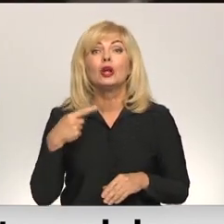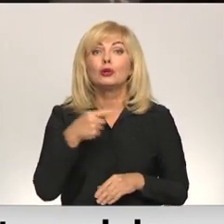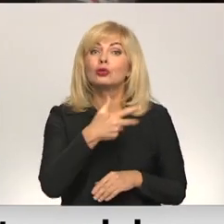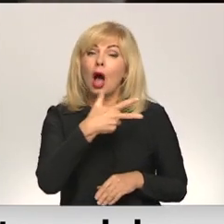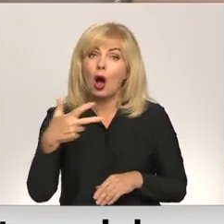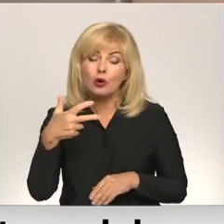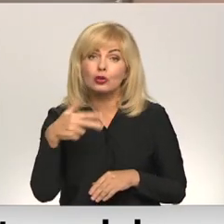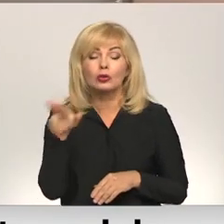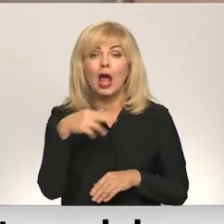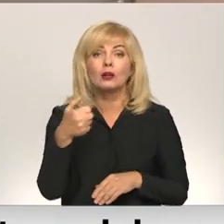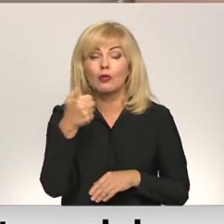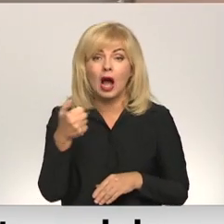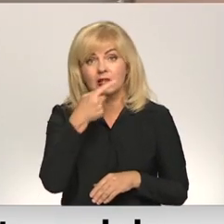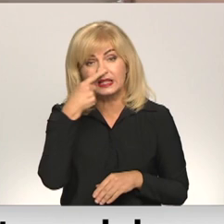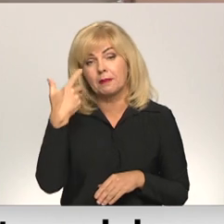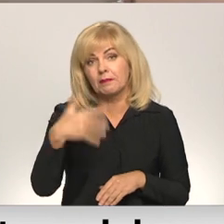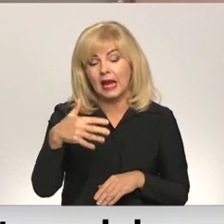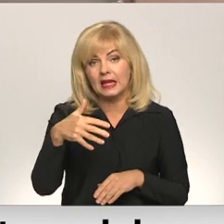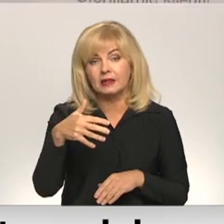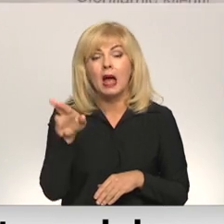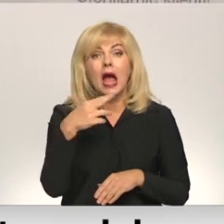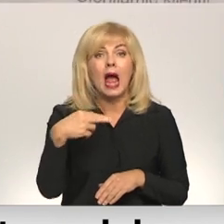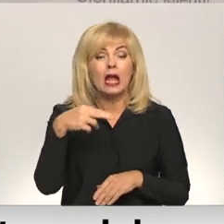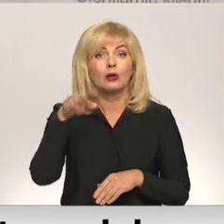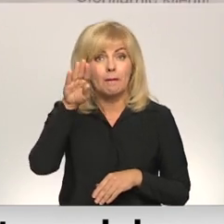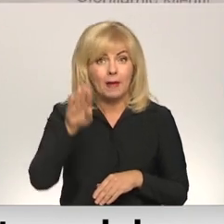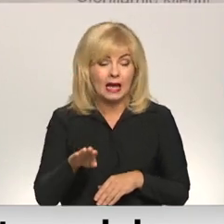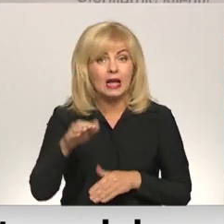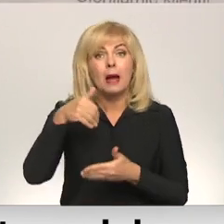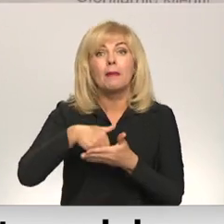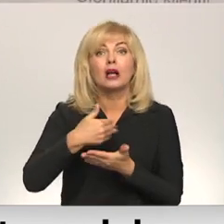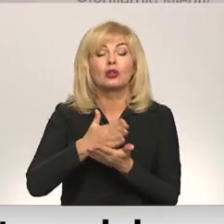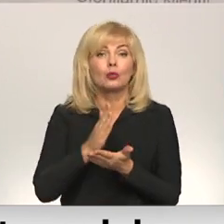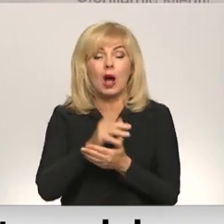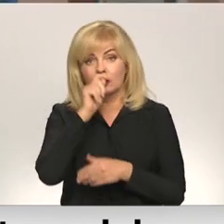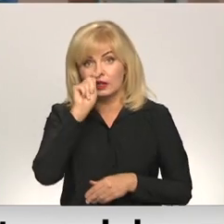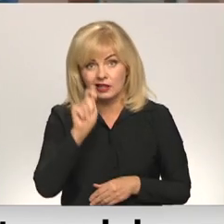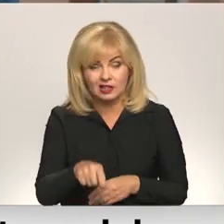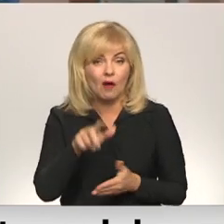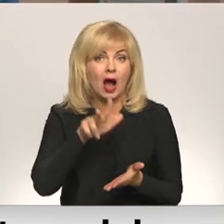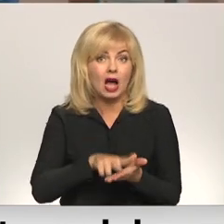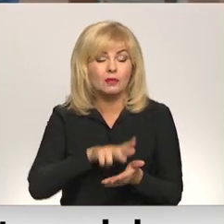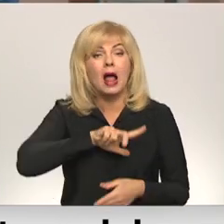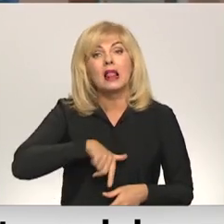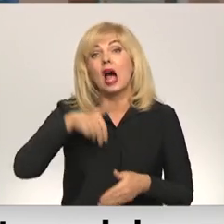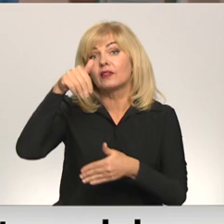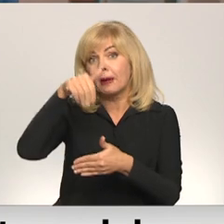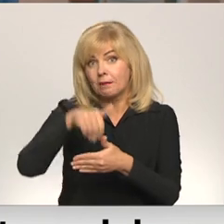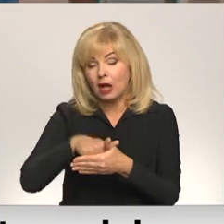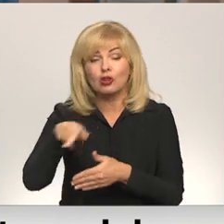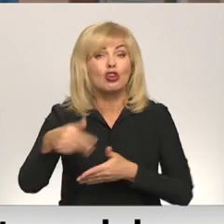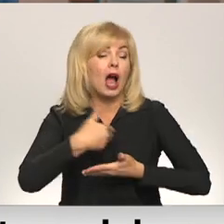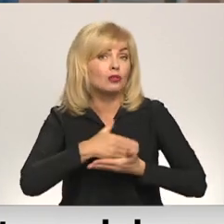1800 eiro gadā jeb 150 eiro mēnesī. Tāda ir Katlakalna pasta nodaļas zaudējumi, apstiprina Latvijas pasts. Turklāt šajā